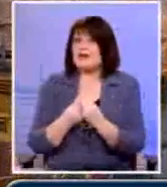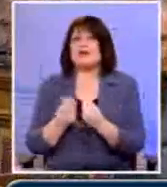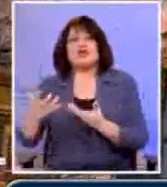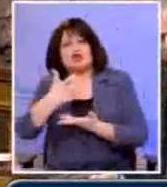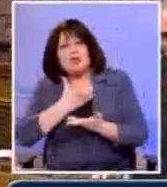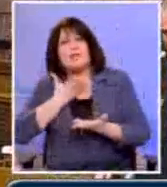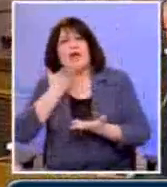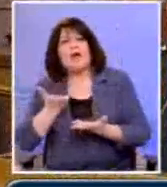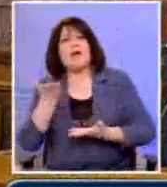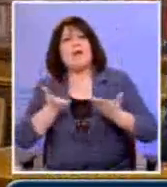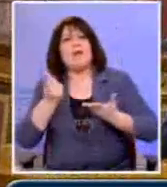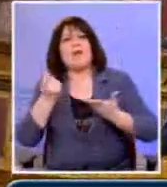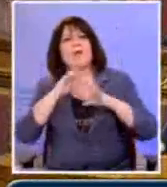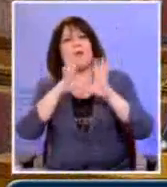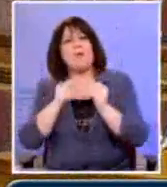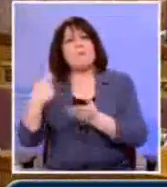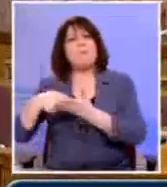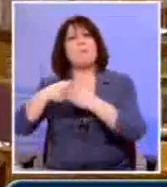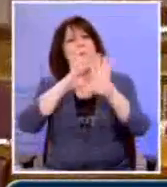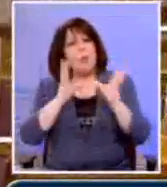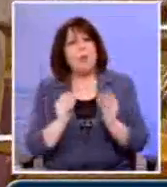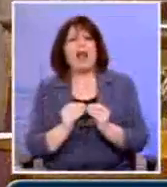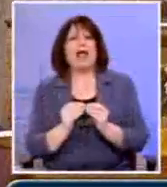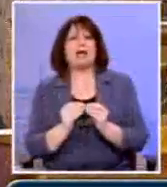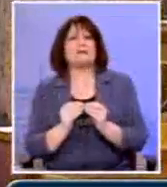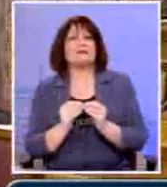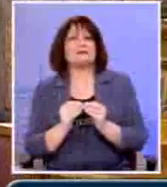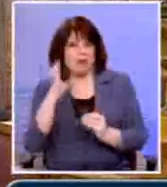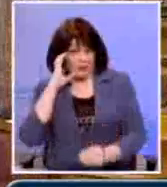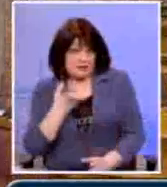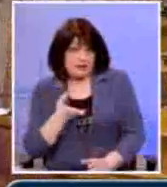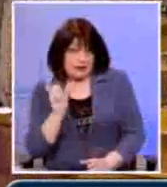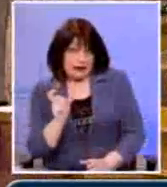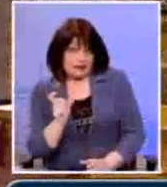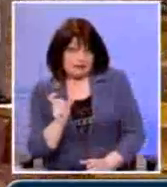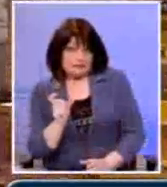εισοδηματικής και μισθολογικής. Και βεβαίως αυτά τα χρέη,